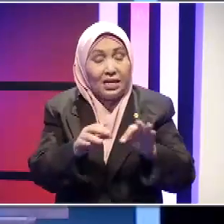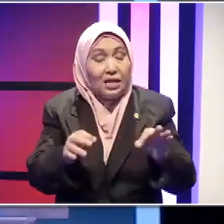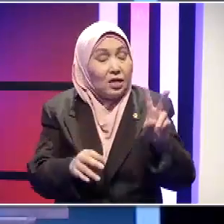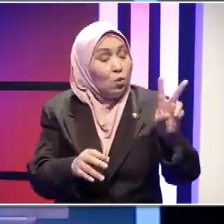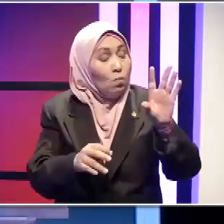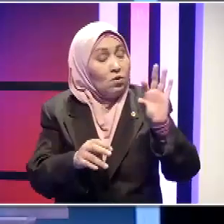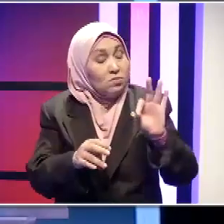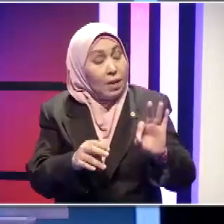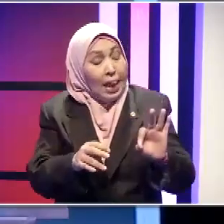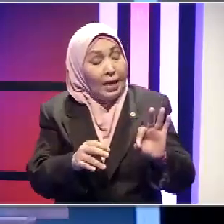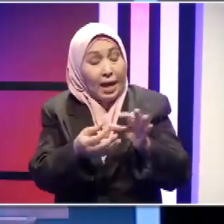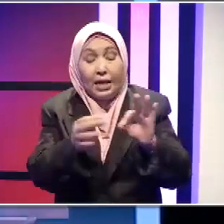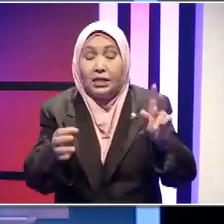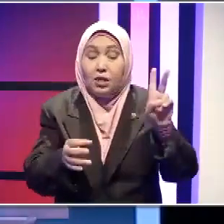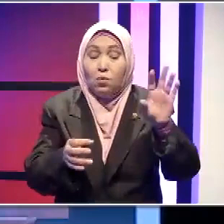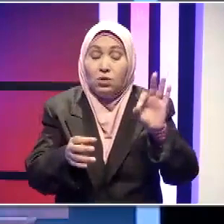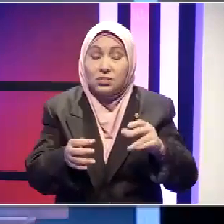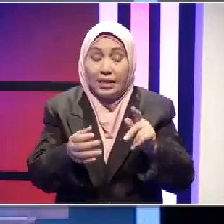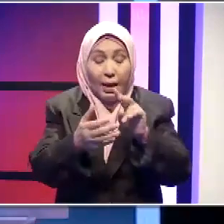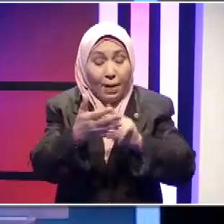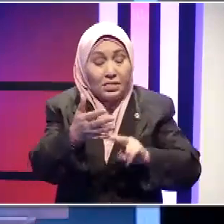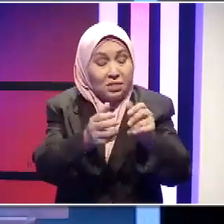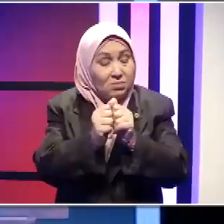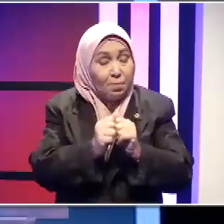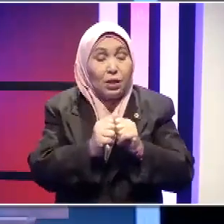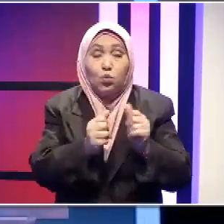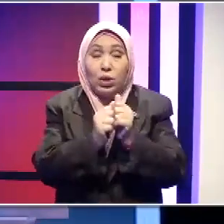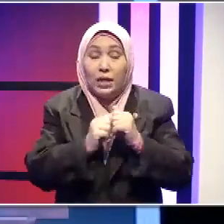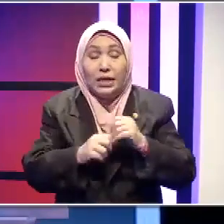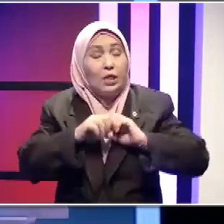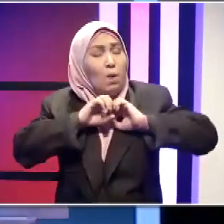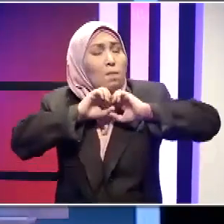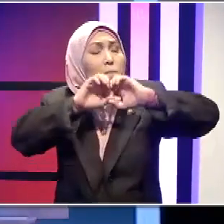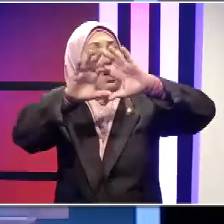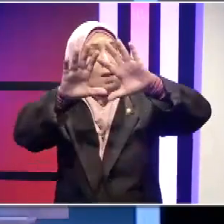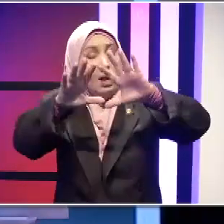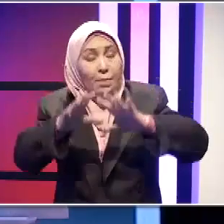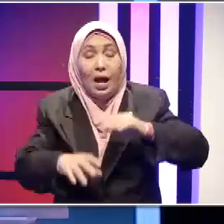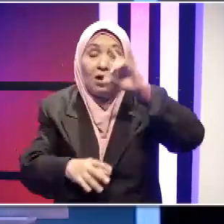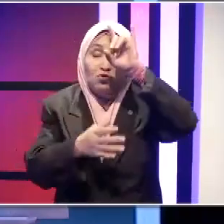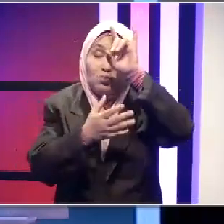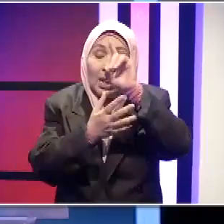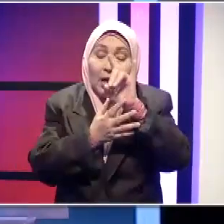soalnya itu Ayah ke-29 kita bisa sama-sama Mari kita gemburkan insyaallah audzubillahiminasyaitonirojim